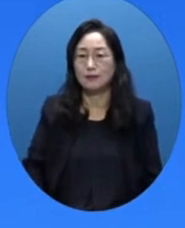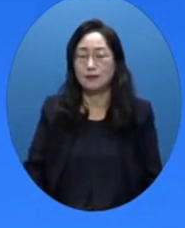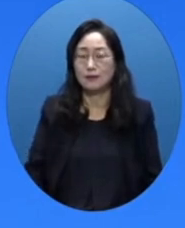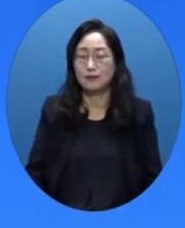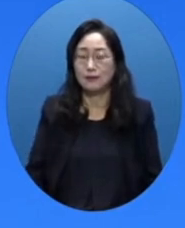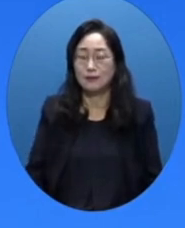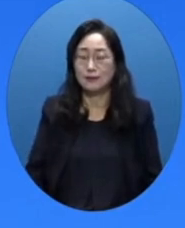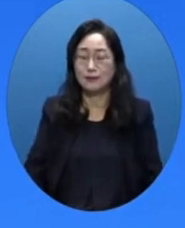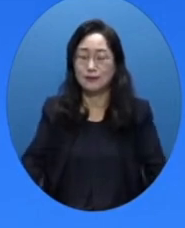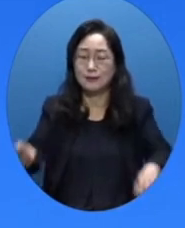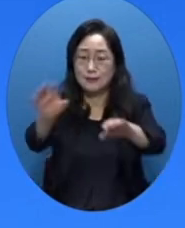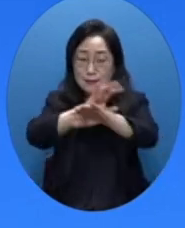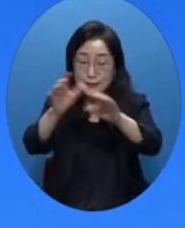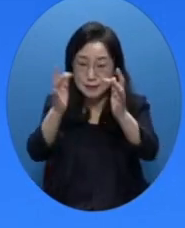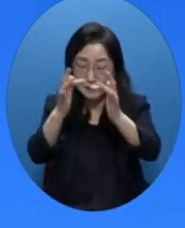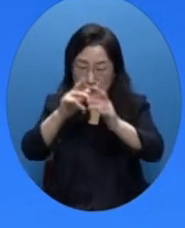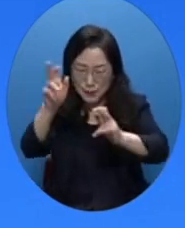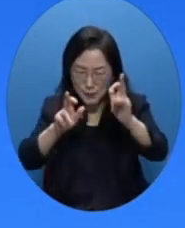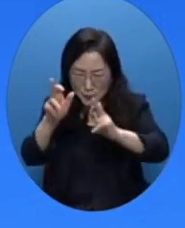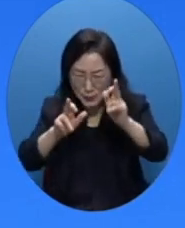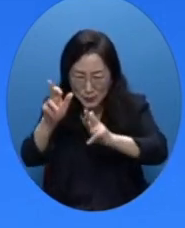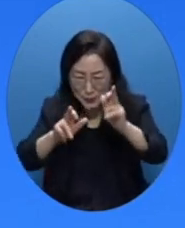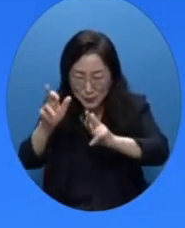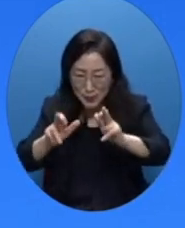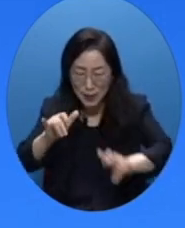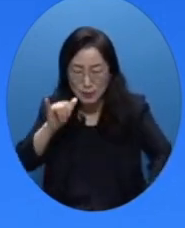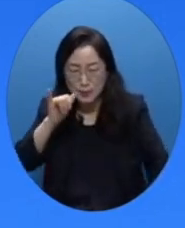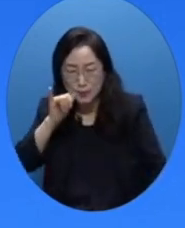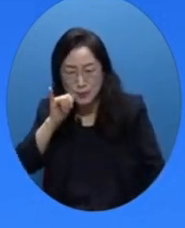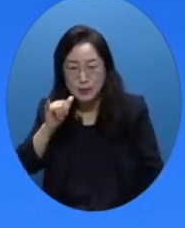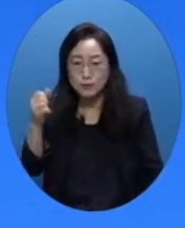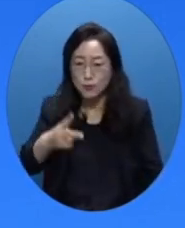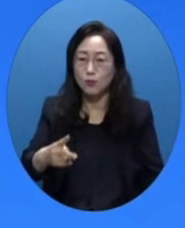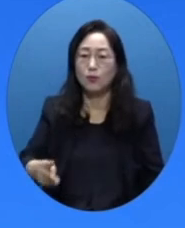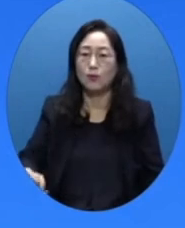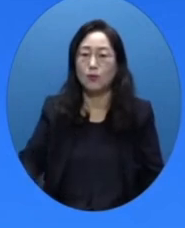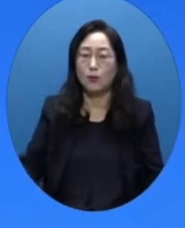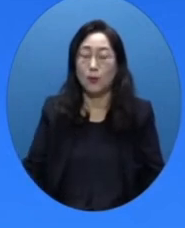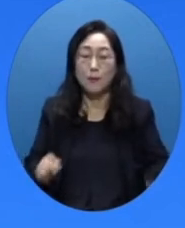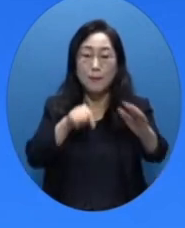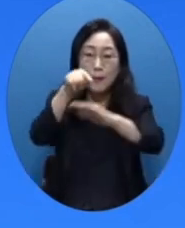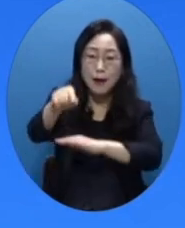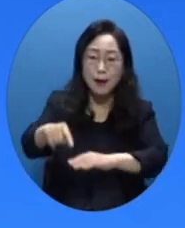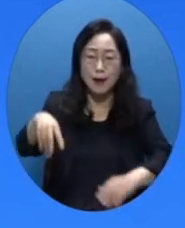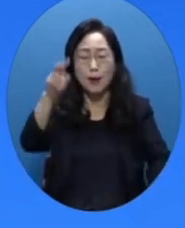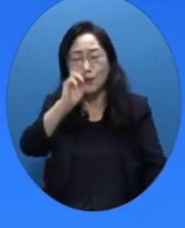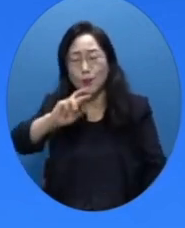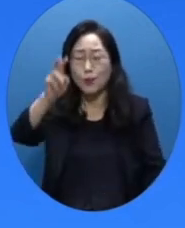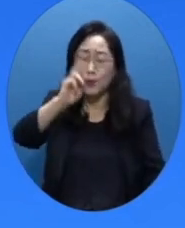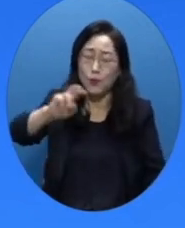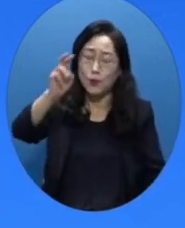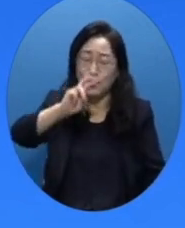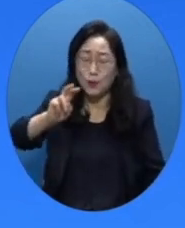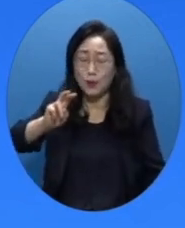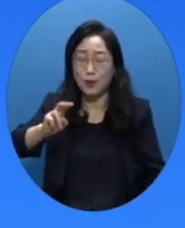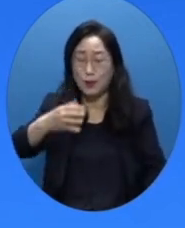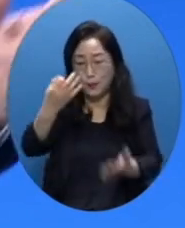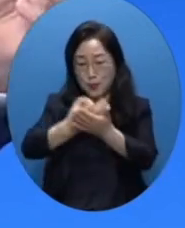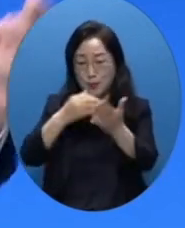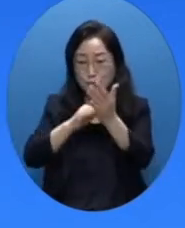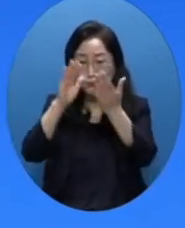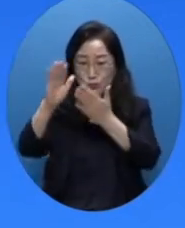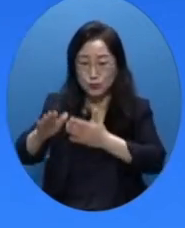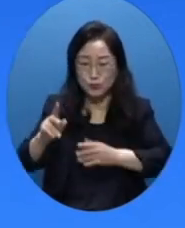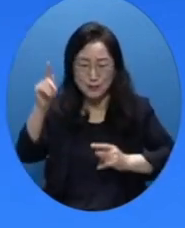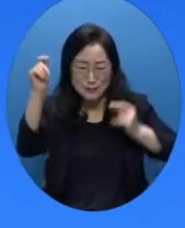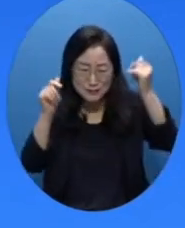그냥 인터넷 게임에 중독에 빠져서 인터넷에 빠져있기도 하고 나가서 노래를 부르고 들어올 때는